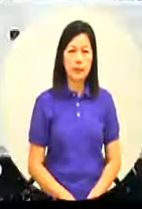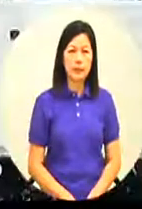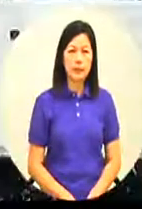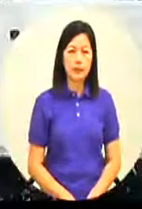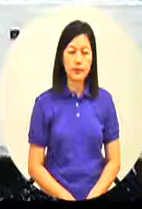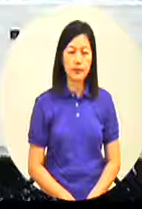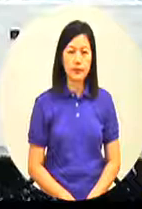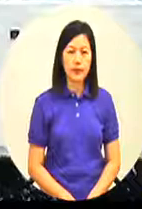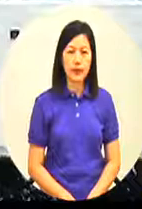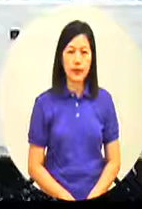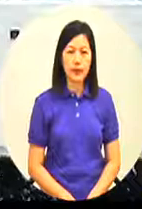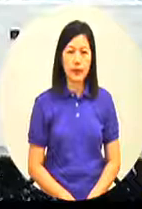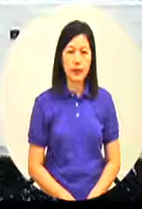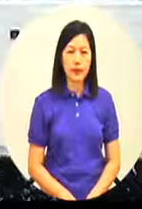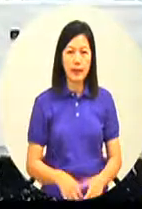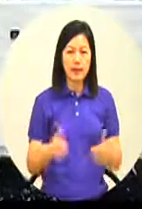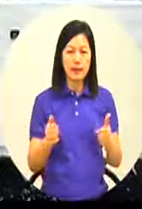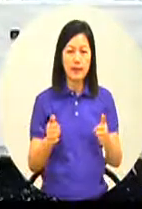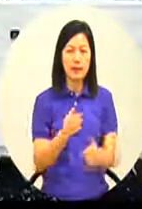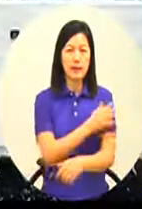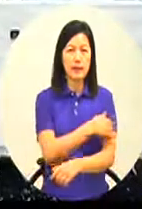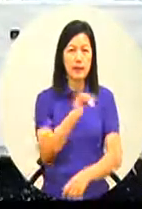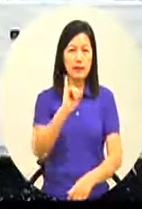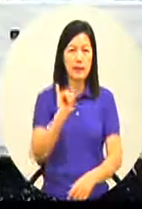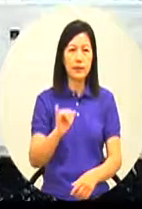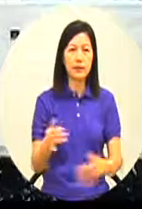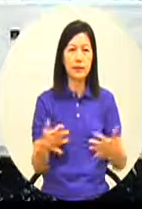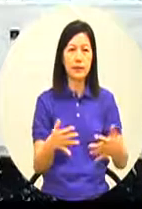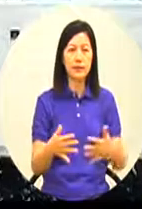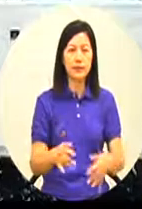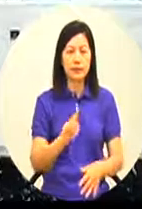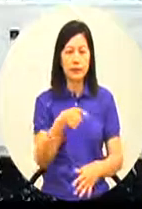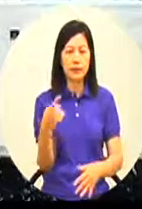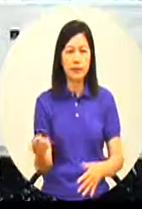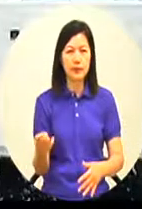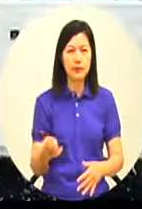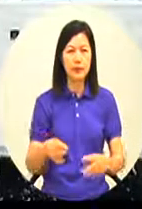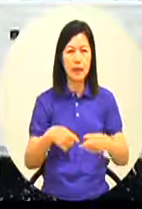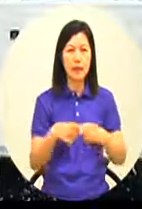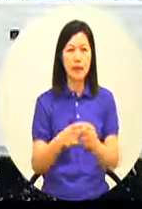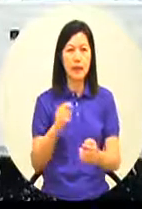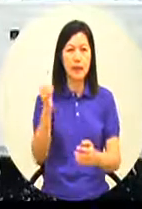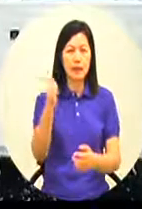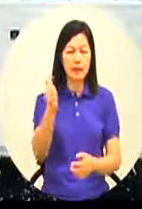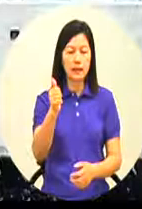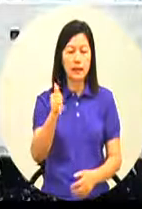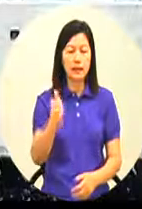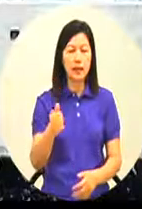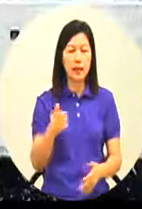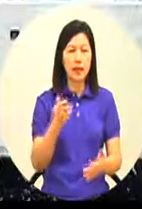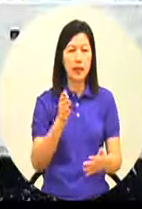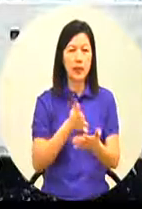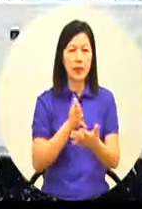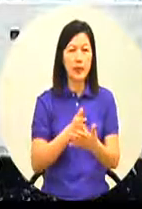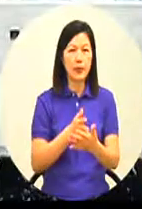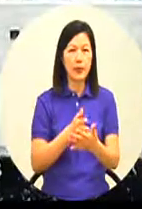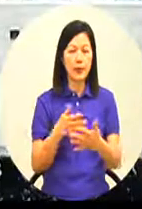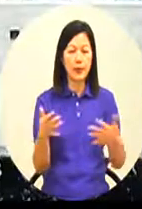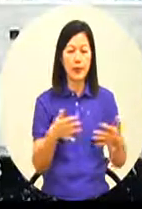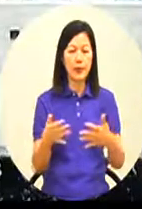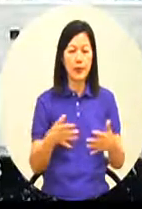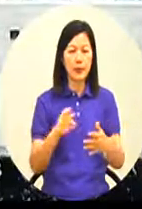好，谢谢陈慧文议员的咨询哦。接下来我们请李波议员咨询，时间十五分